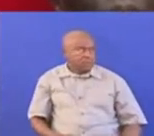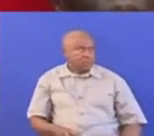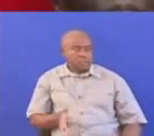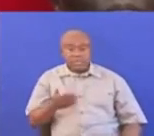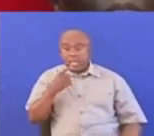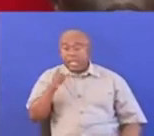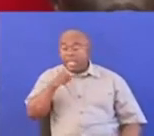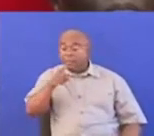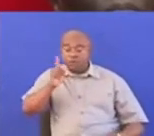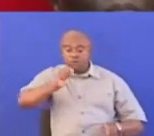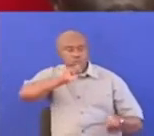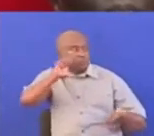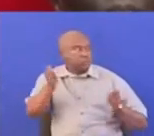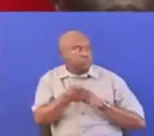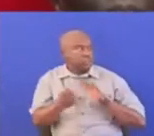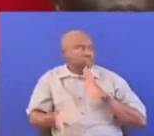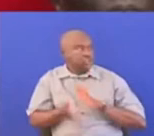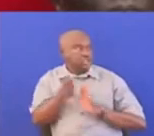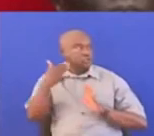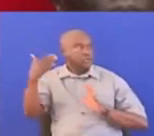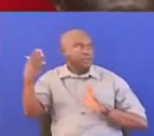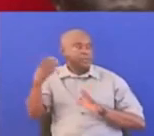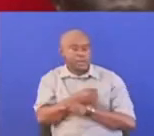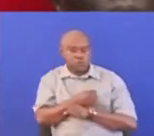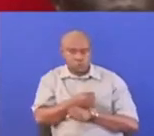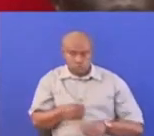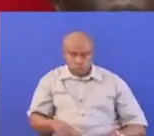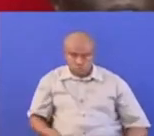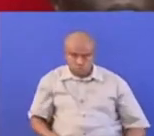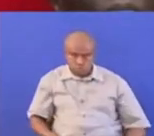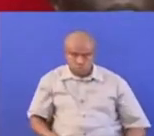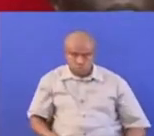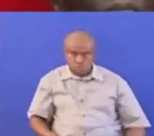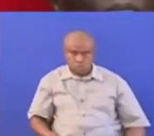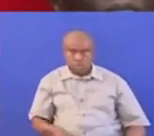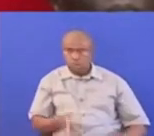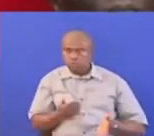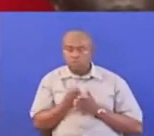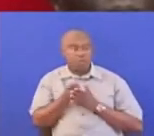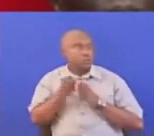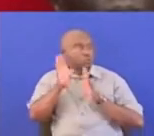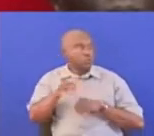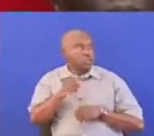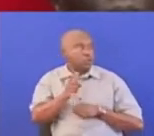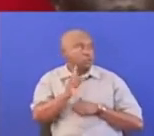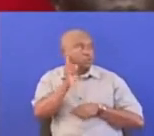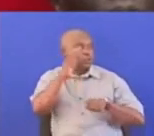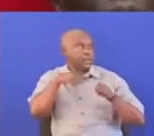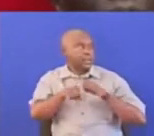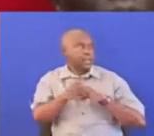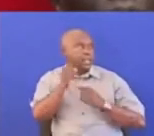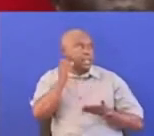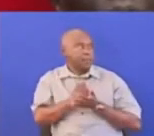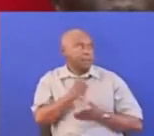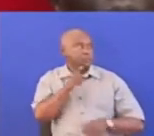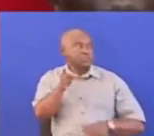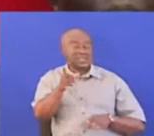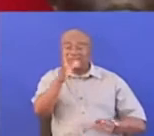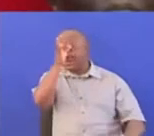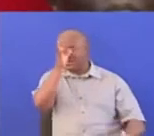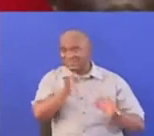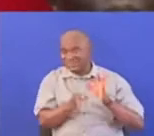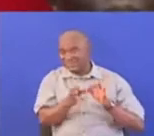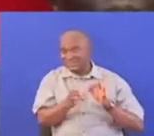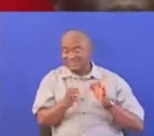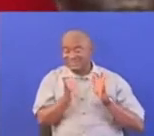tumegeuza makosa kuwa chanzo cha mapato, na kwa sababu watu hawezi kuacha kazi ya uchumi walikuwa wanaingia. Kwa hiyo maamuzi haya ni maamuzi sahihi.